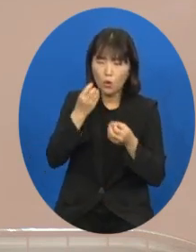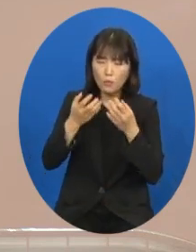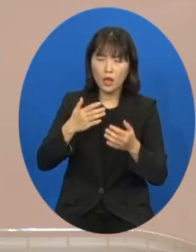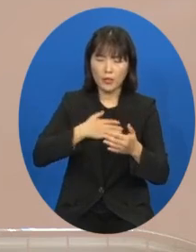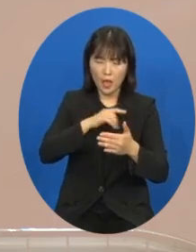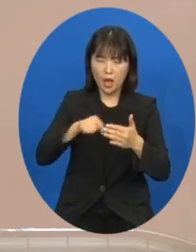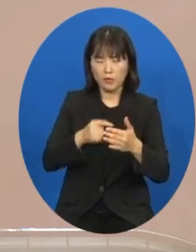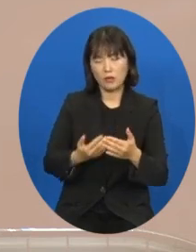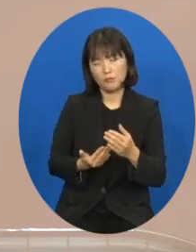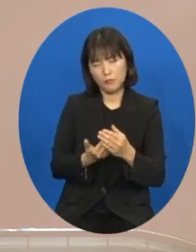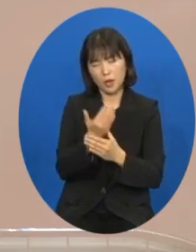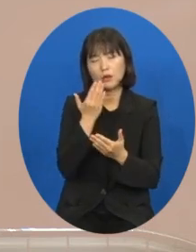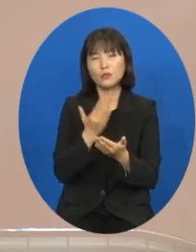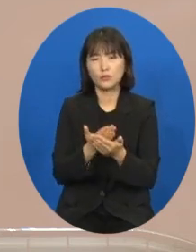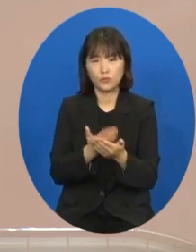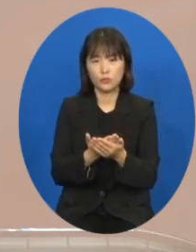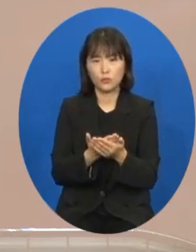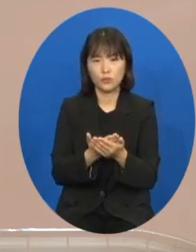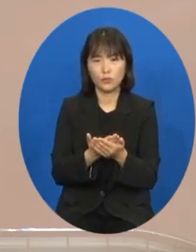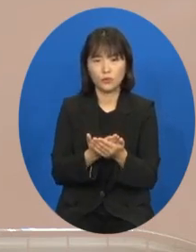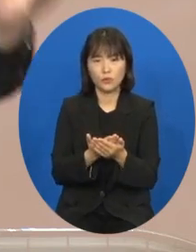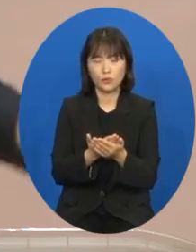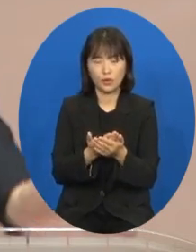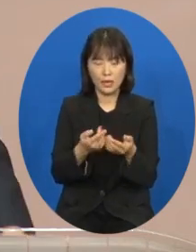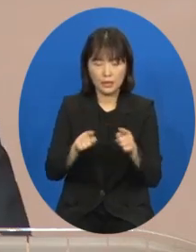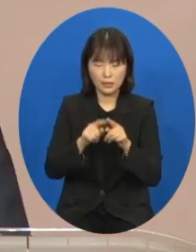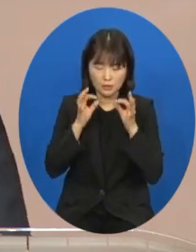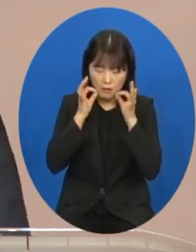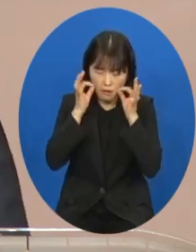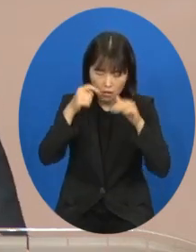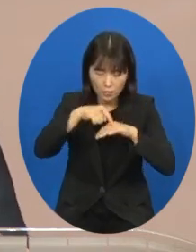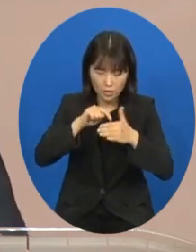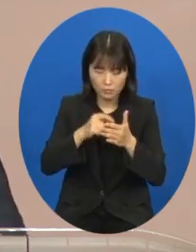고백이 나에게서도 나오게 해주세요. 이제 우리 같이 간절한 마음으로 기도하겠습니다.